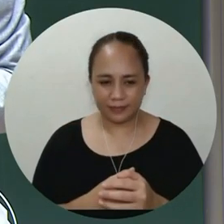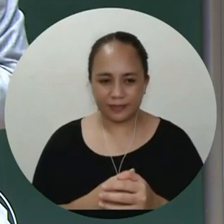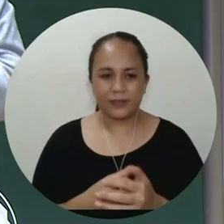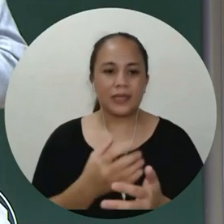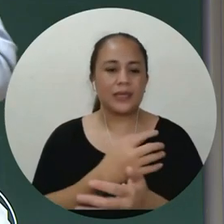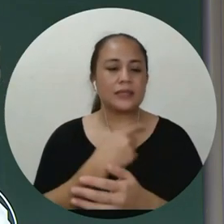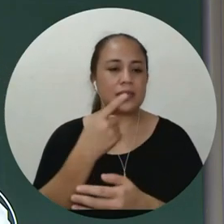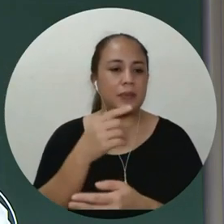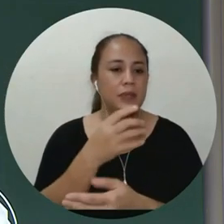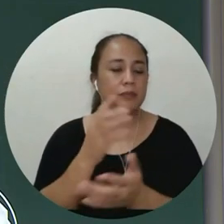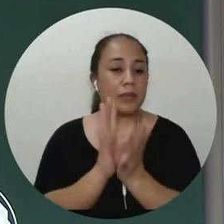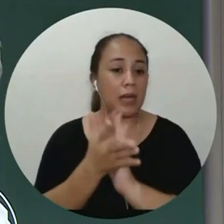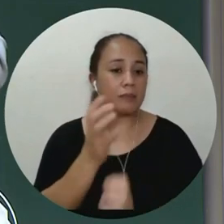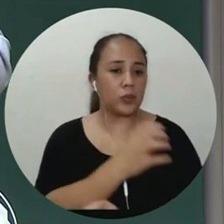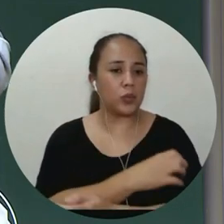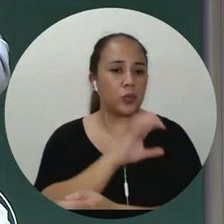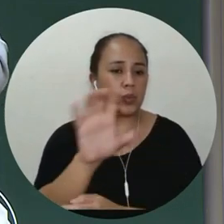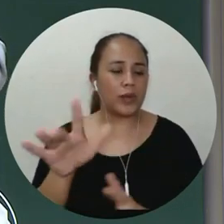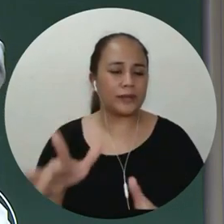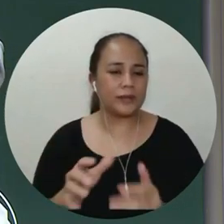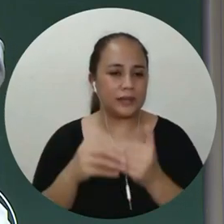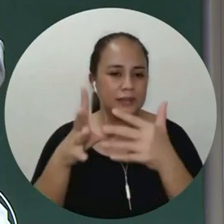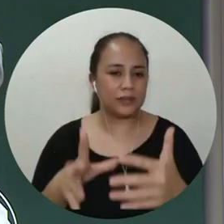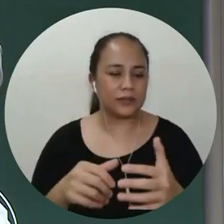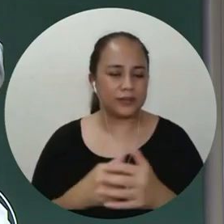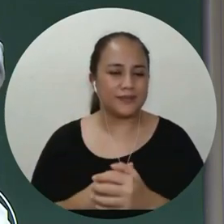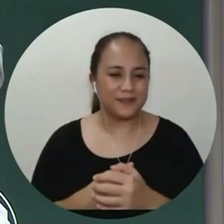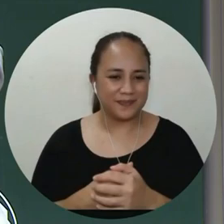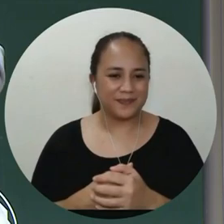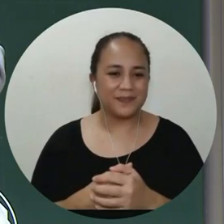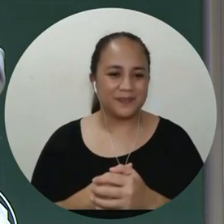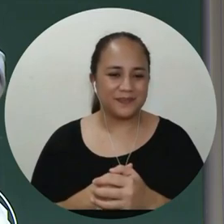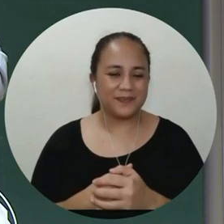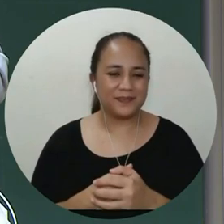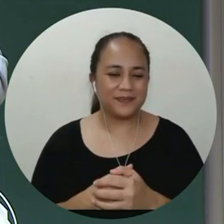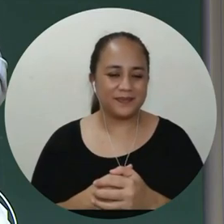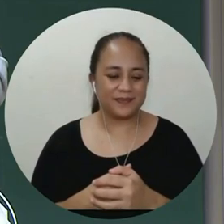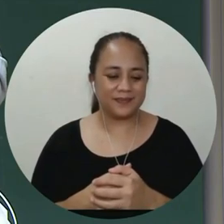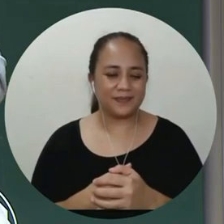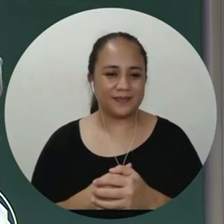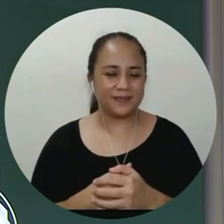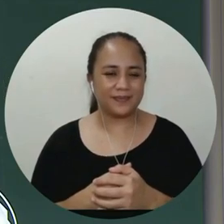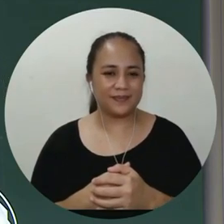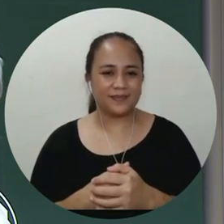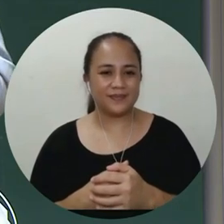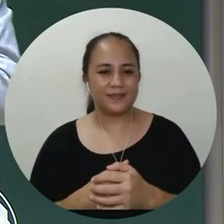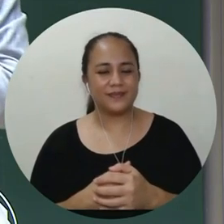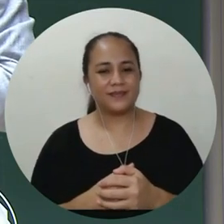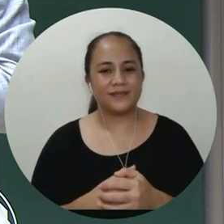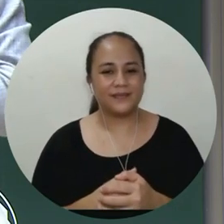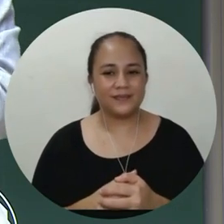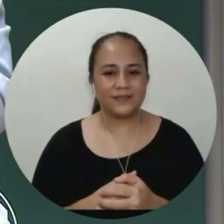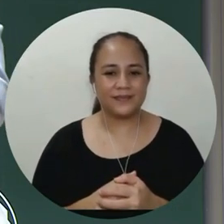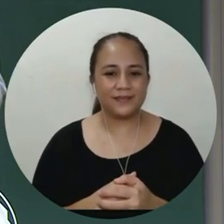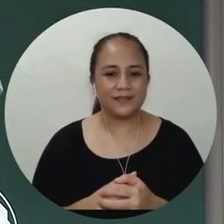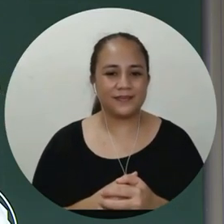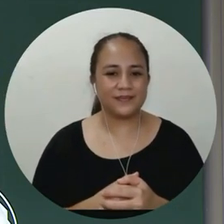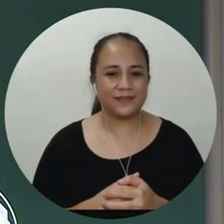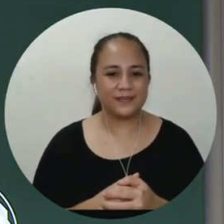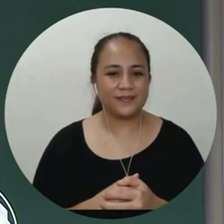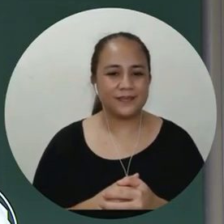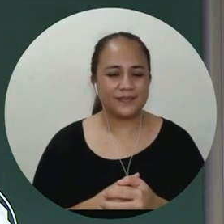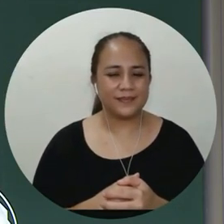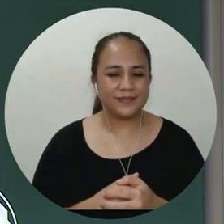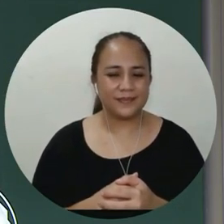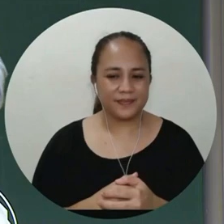said to become empowering leaders. 237 렘넌트 237 치유 서밋에 그야말로 서밋을 향하여